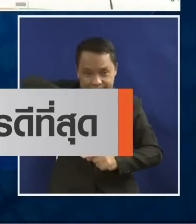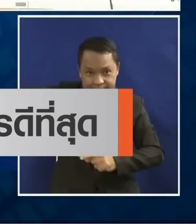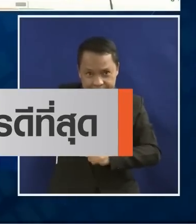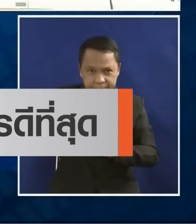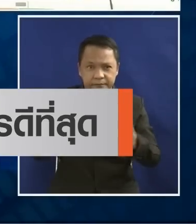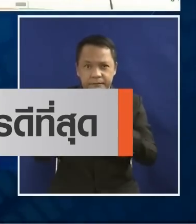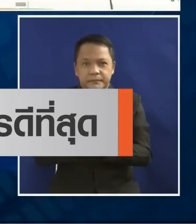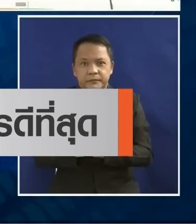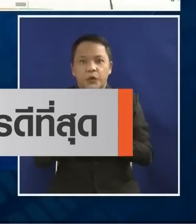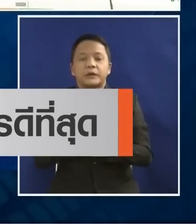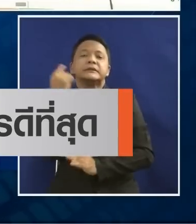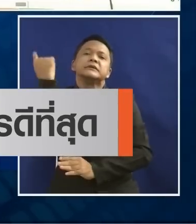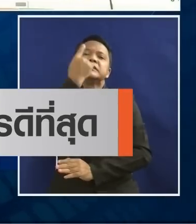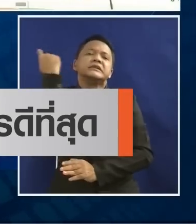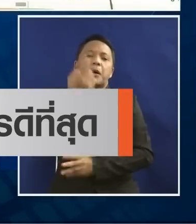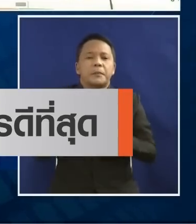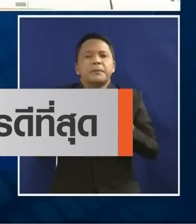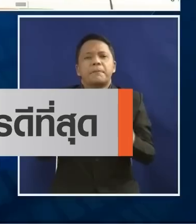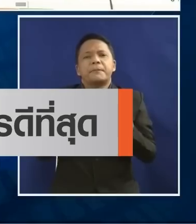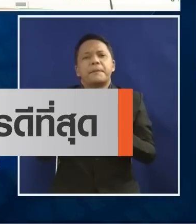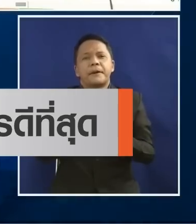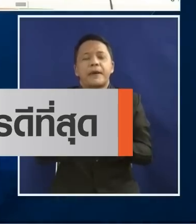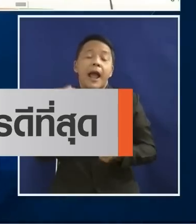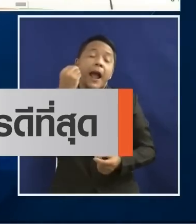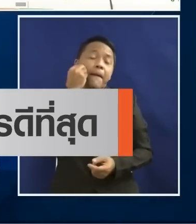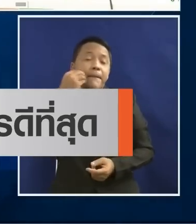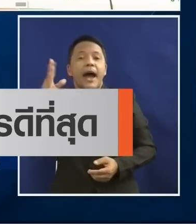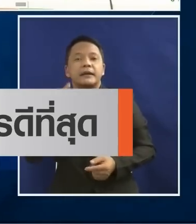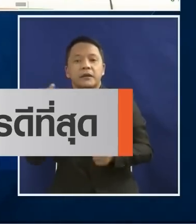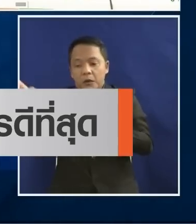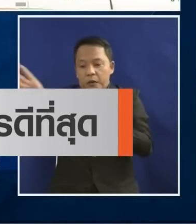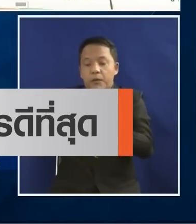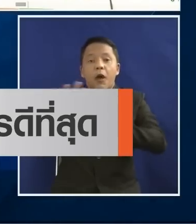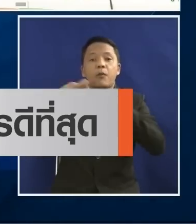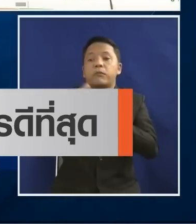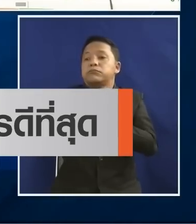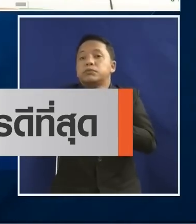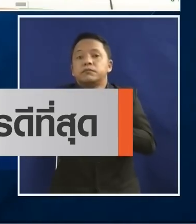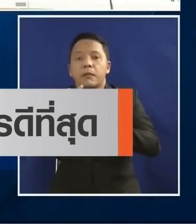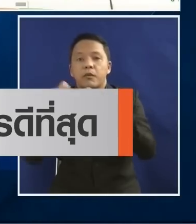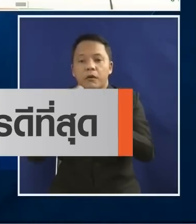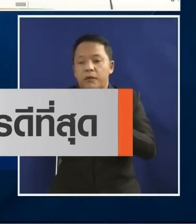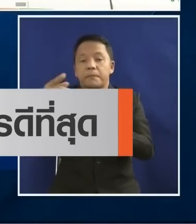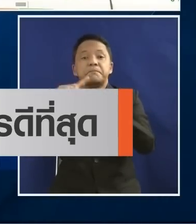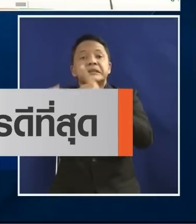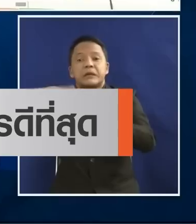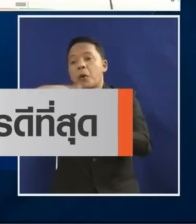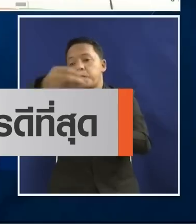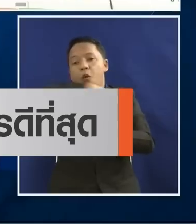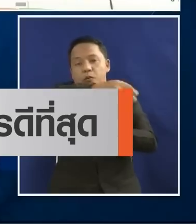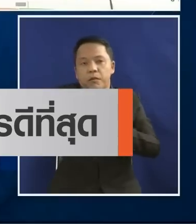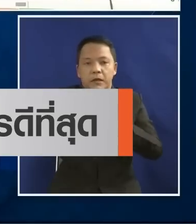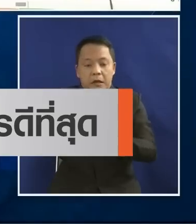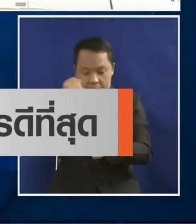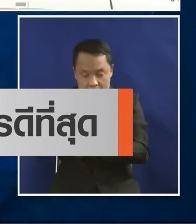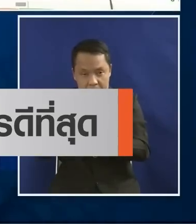ศมีระบาดแบบกลุ่มก้อนในบางจังหวัดเชื่อมโยงกับสถานบันเทิงกลุ่มนักศึกษาออกค่ายและนักศึกษากลับภูมิลำเนา